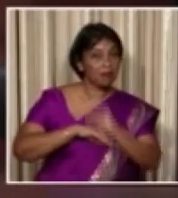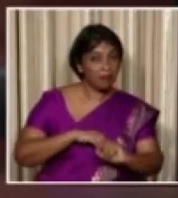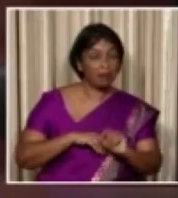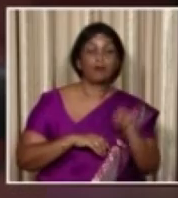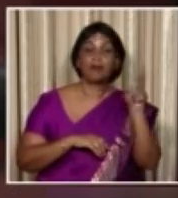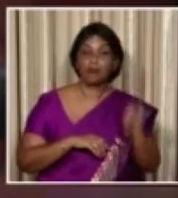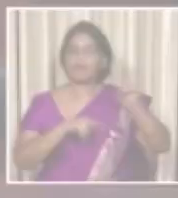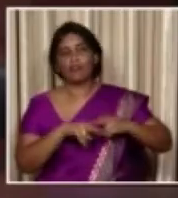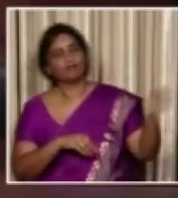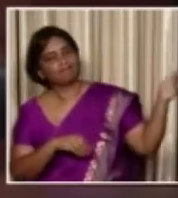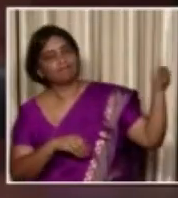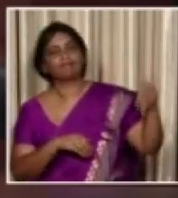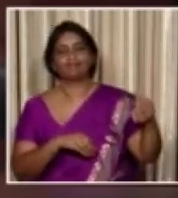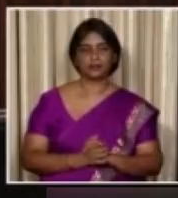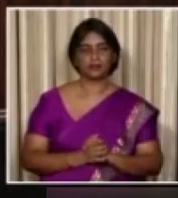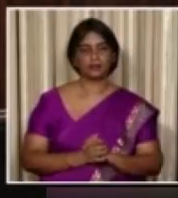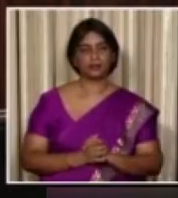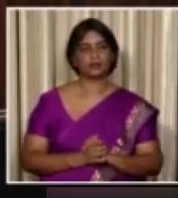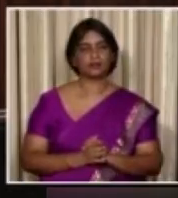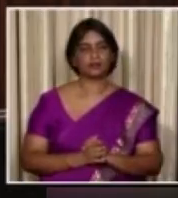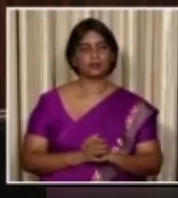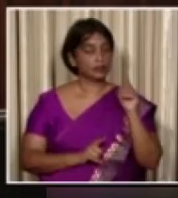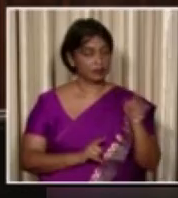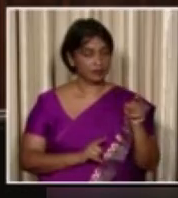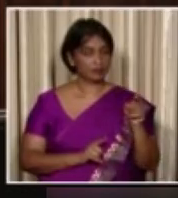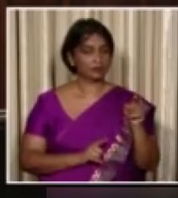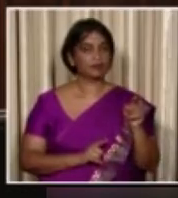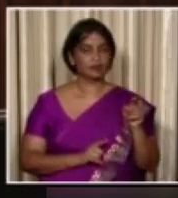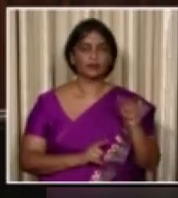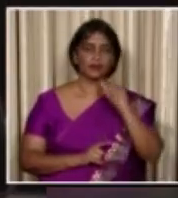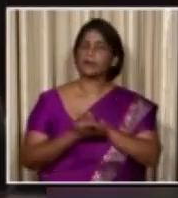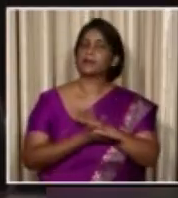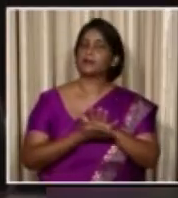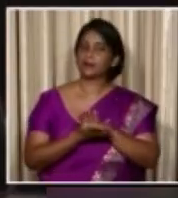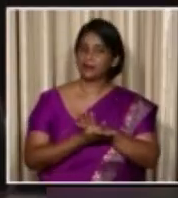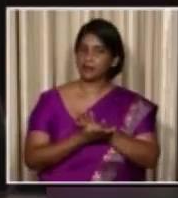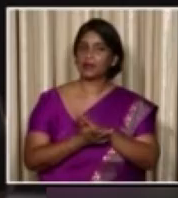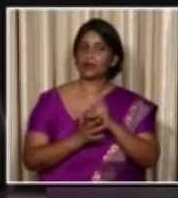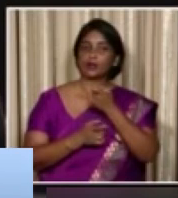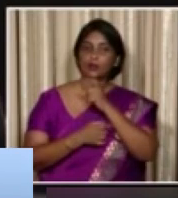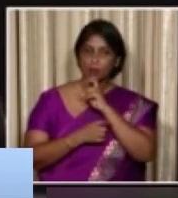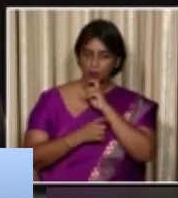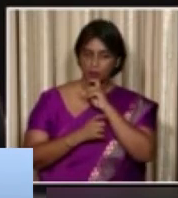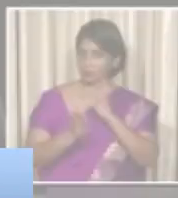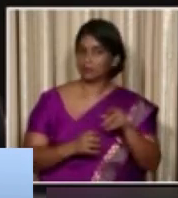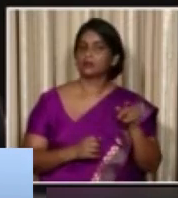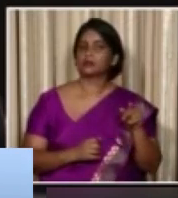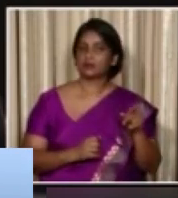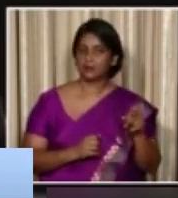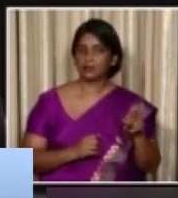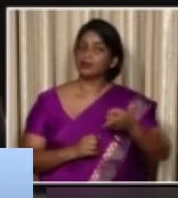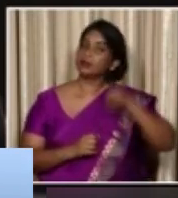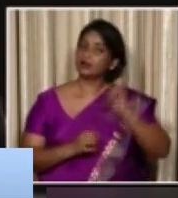කෙනත් කරට අත දාගන්න තරම් ගේම් නම් ගේම්. මේ ජනාධිපතිතුමා ඉතා පැහැදිලිව මේ නඩුව ඉදිරිපත් කළ තිබෙද්දී